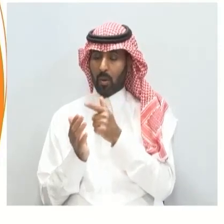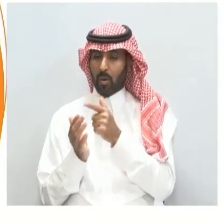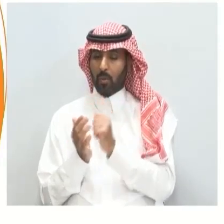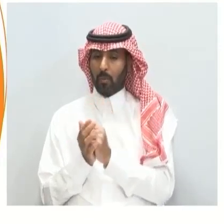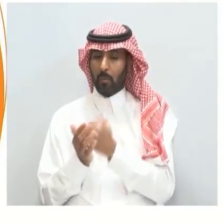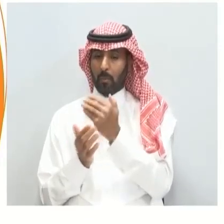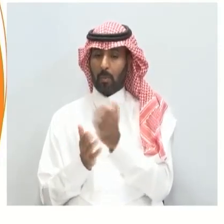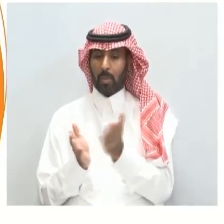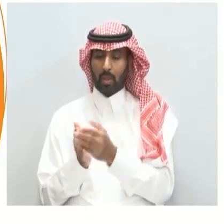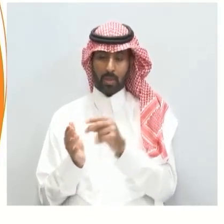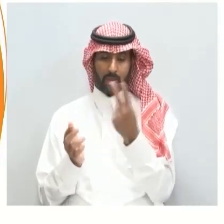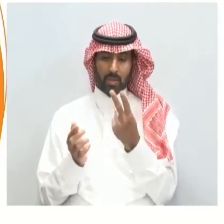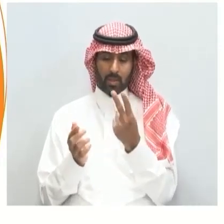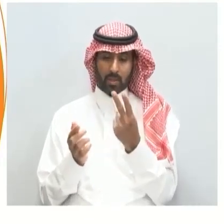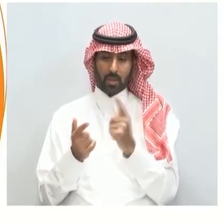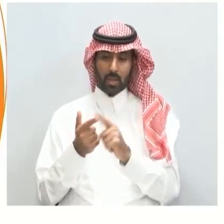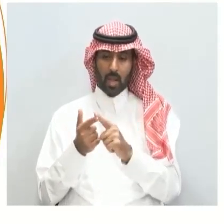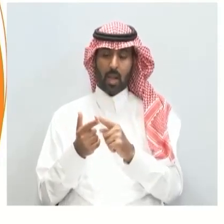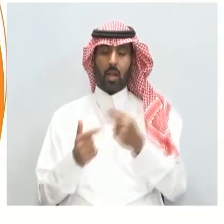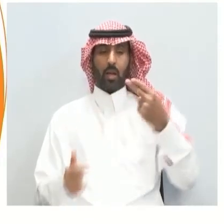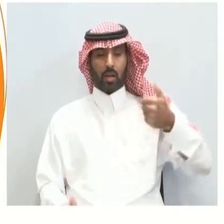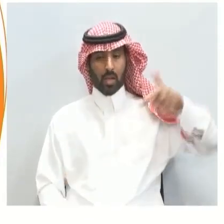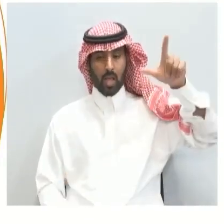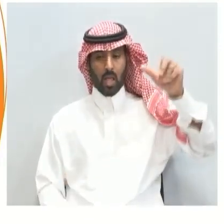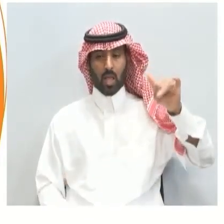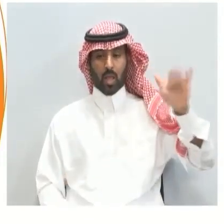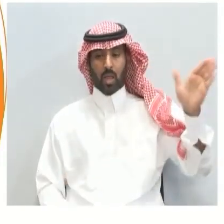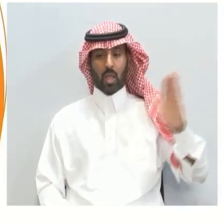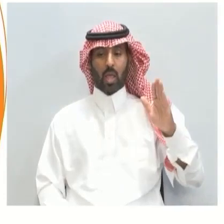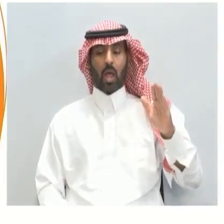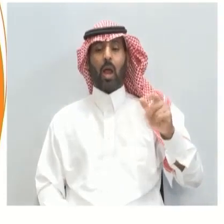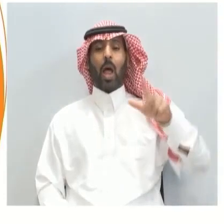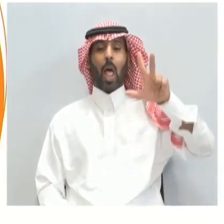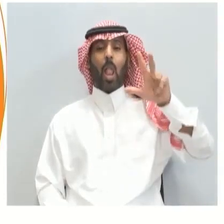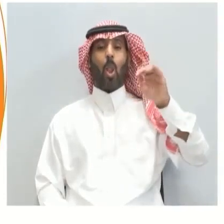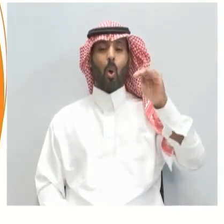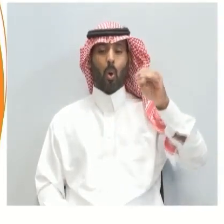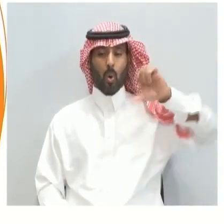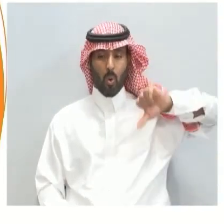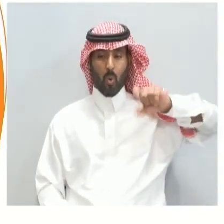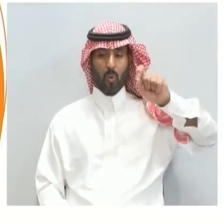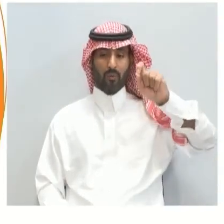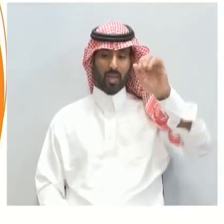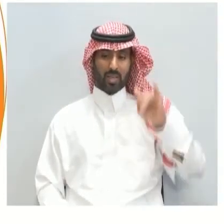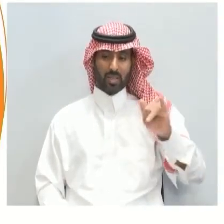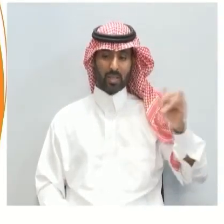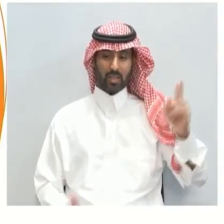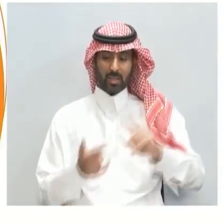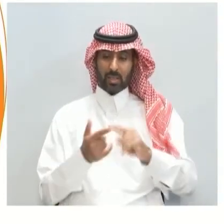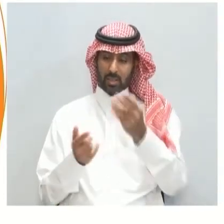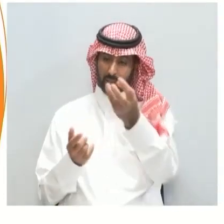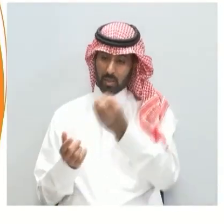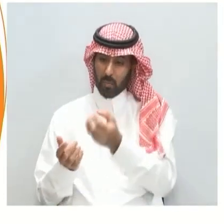الاسم الثاني علي بن ابراهيم الشهير بال الحوفي المتوفي سنه 430 من الهجره كذلك جمعوا في كتاب